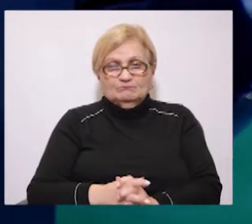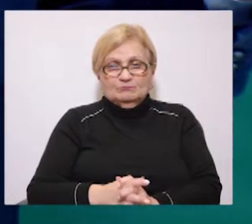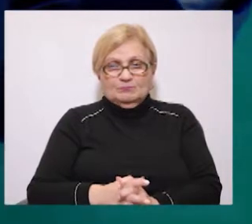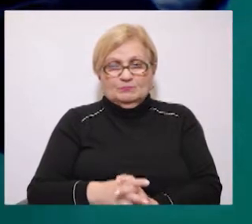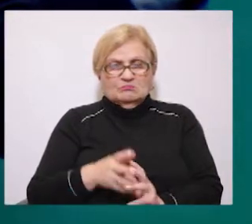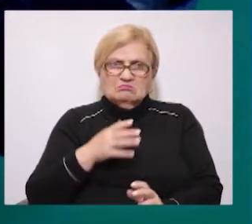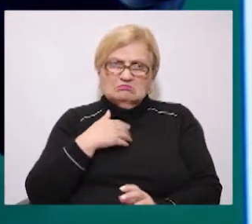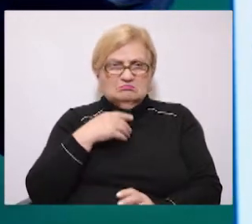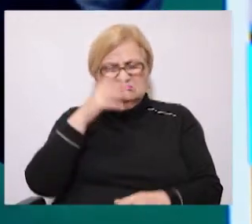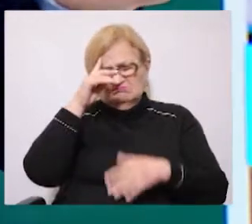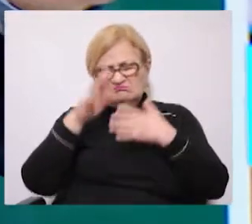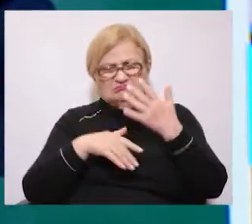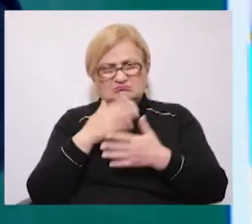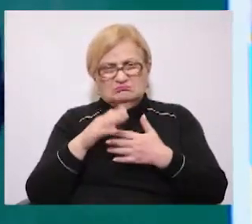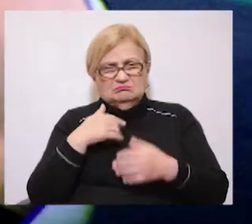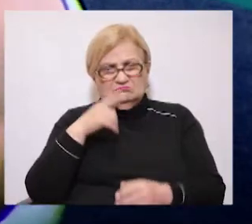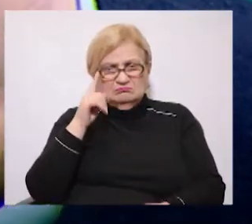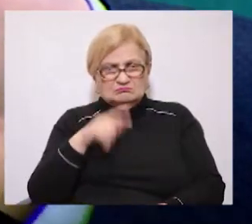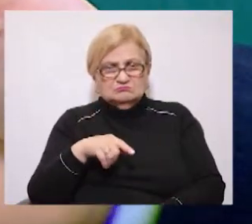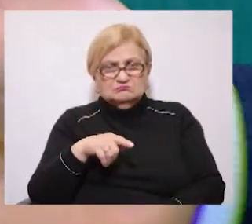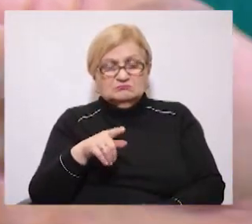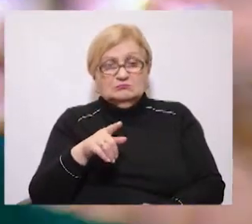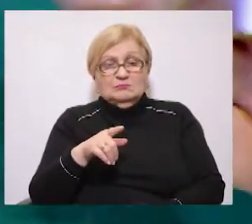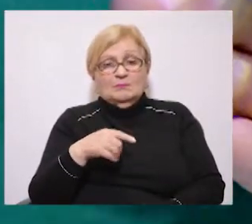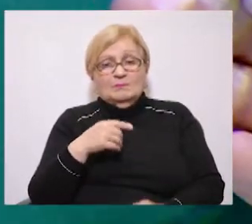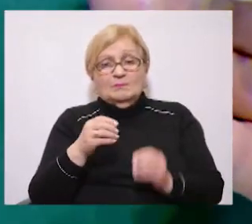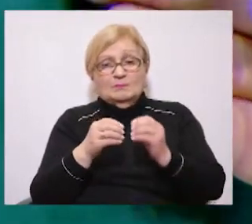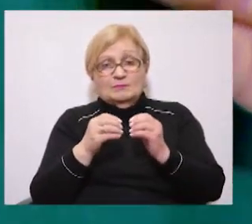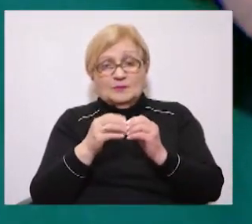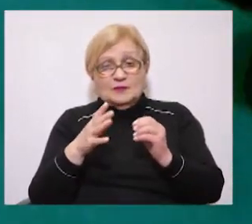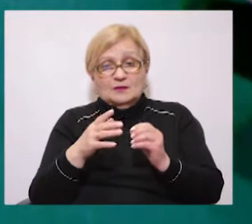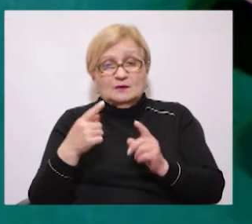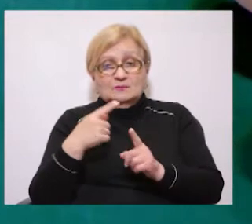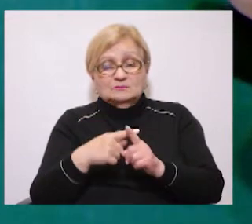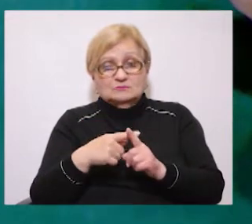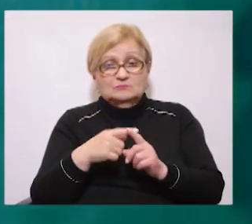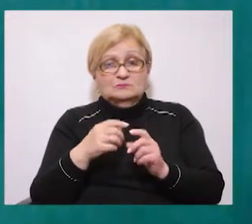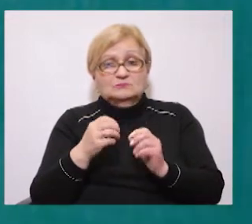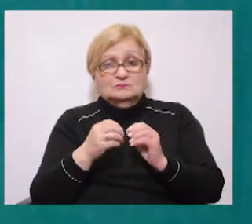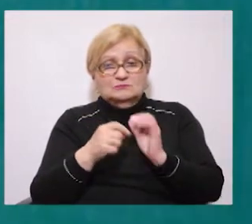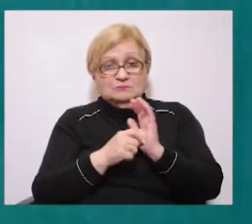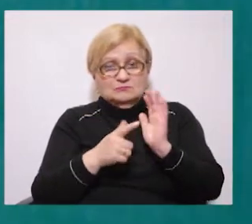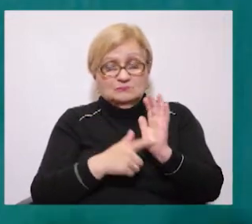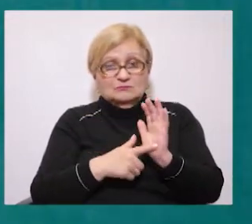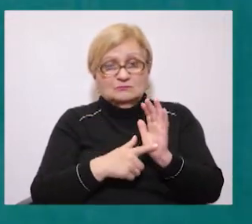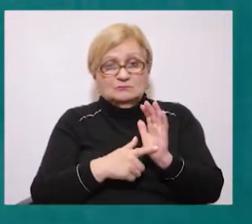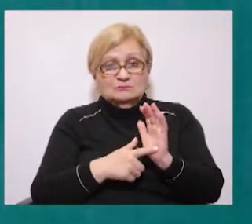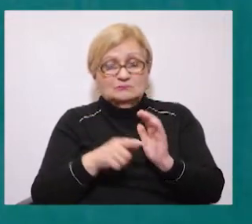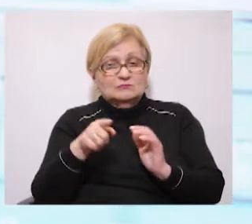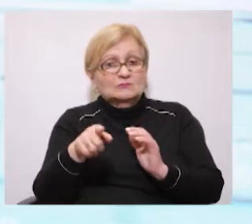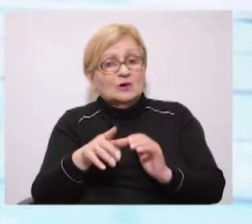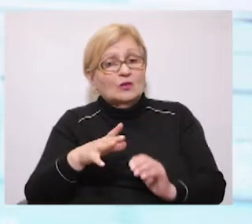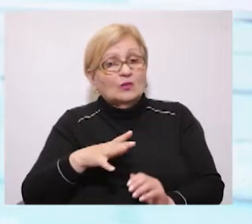აღარ მაბნევს მე. 5x დამატებული 15 უდრის 17 მინუს 17, ან აქ